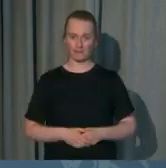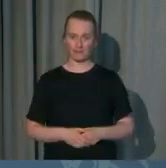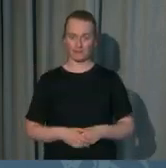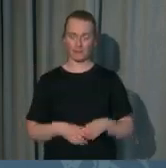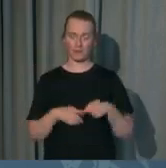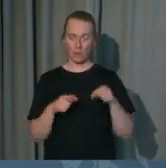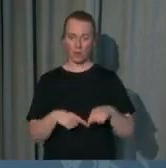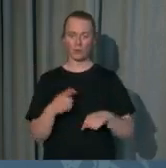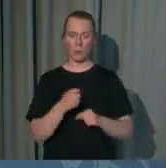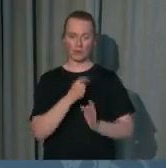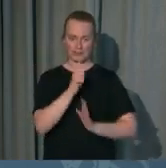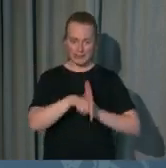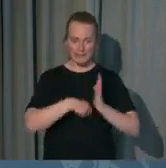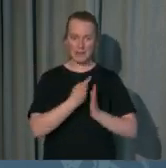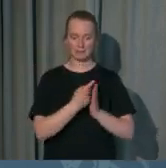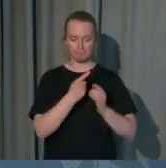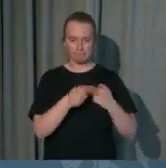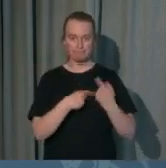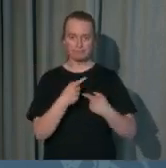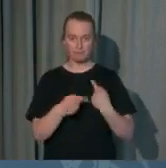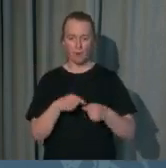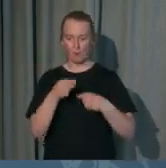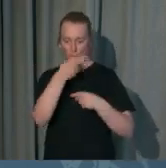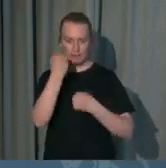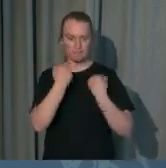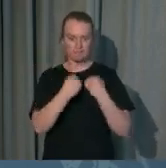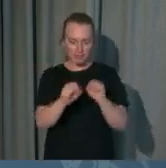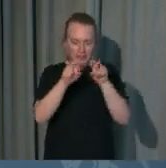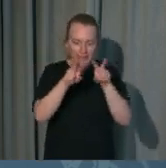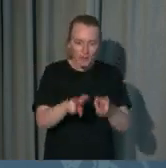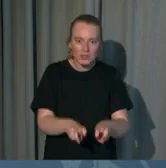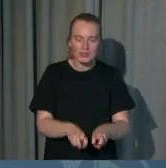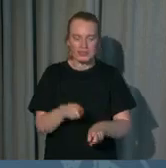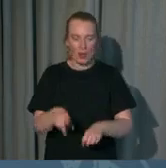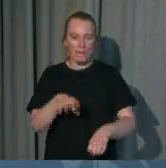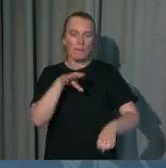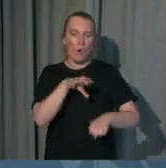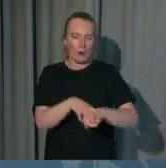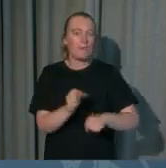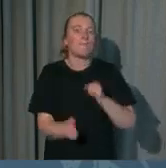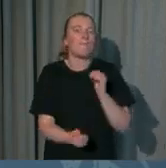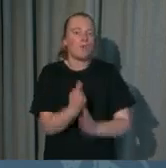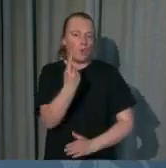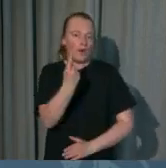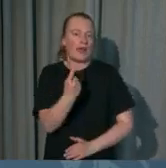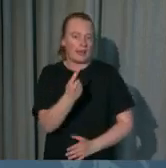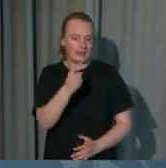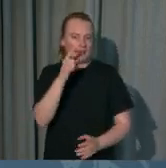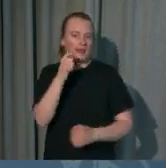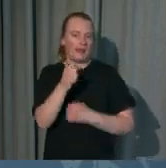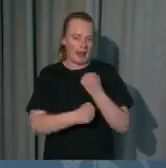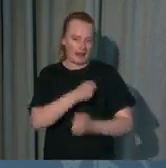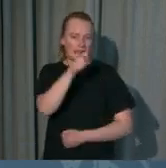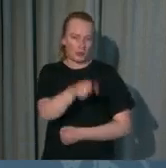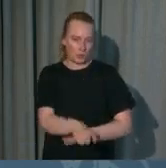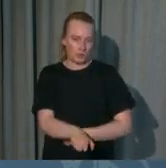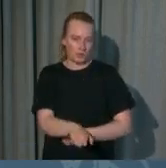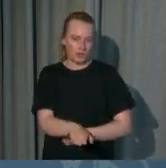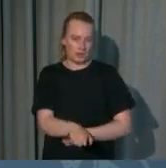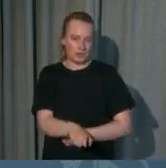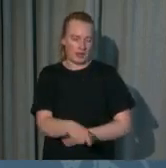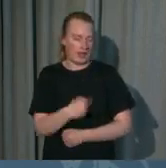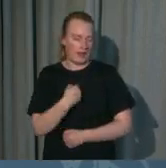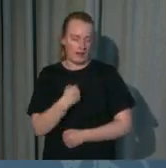hvor politiet har fått begynt etterforskning, og de har pågrepet en antatt gjerningsperson. Men jeg kan ikke gå inn i